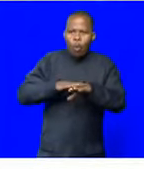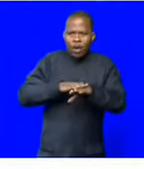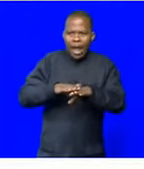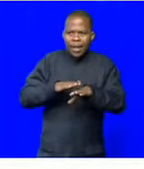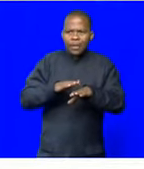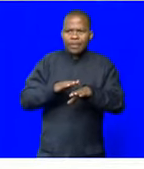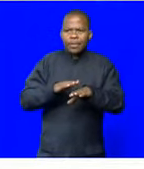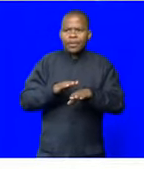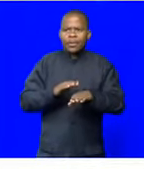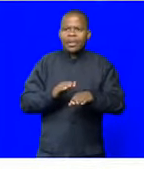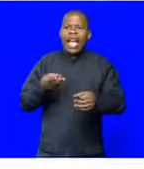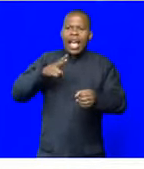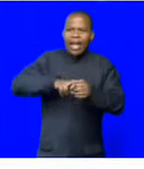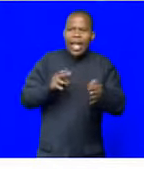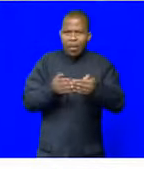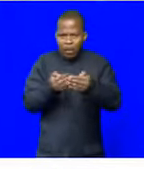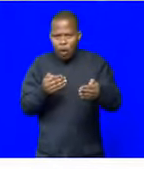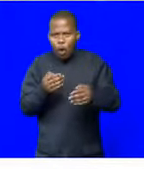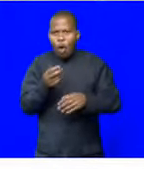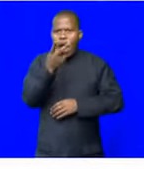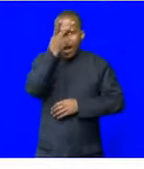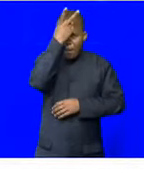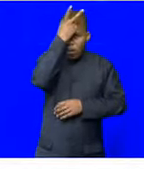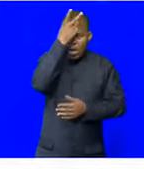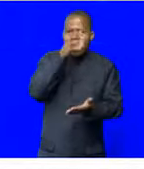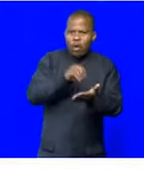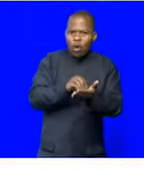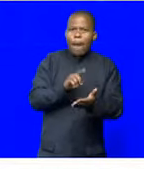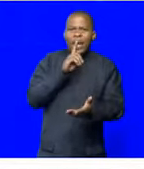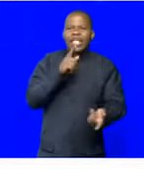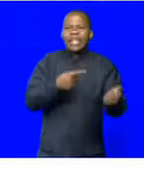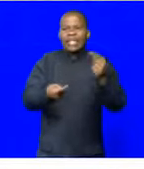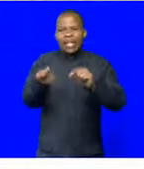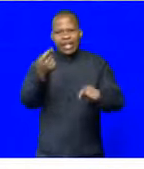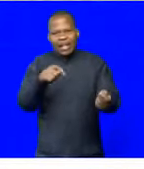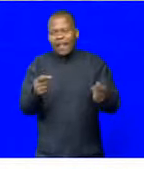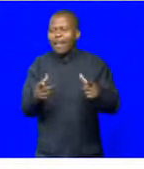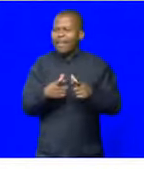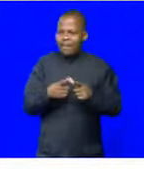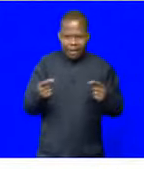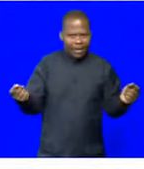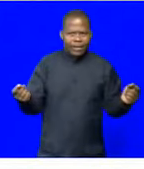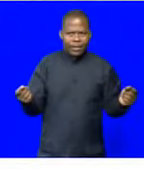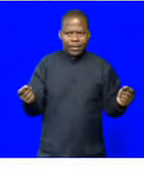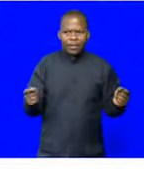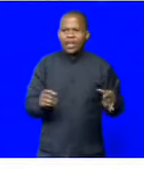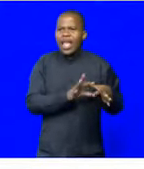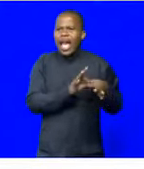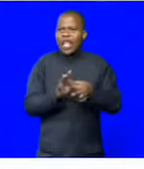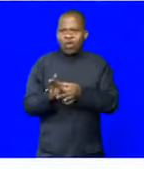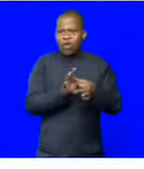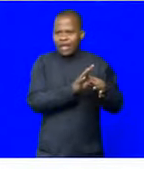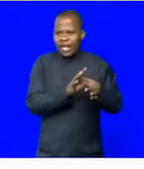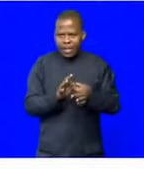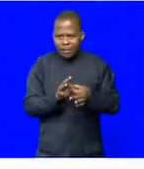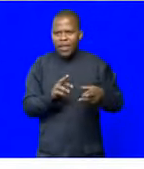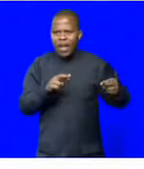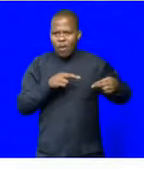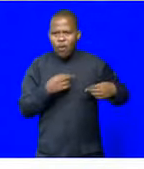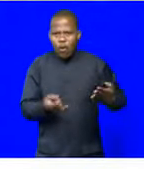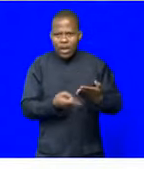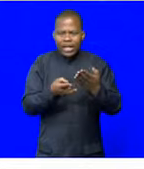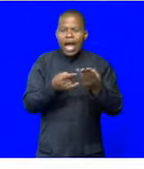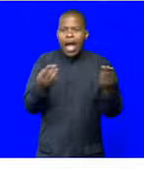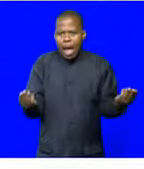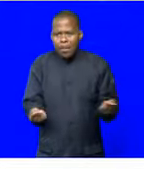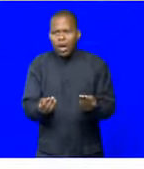lesesinako ngabe kunetimbuti sengisatona ke tavele tasetiyaphela ke inhlangano lesita labeswele